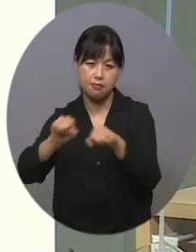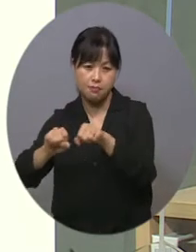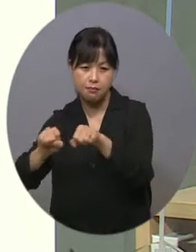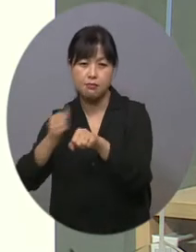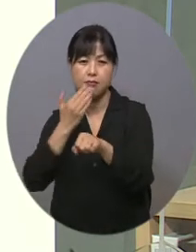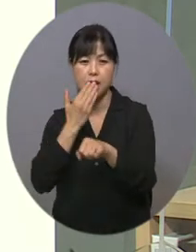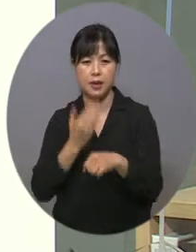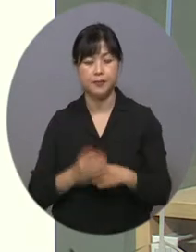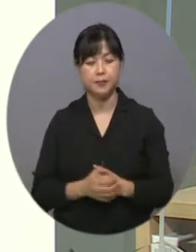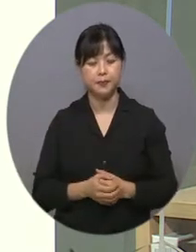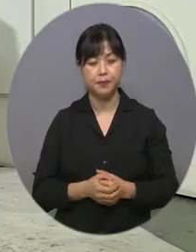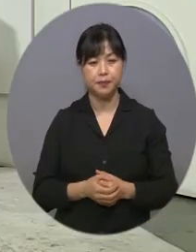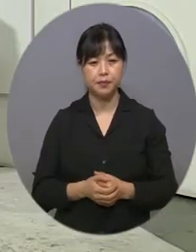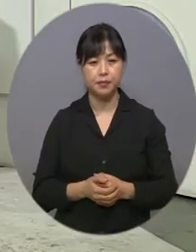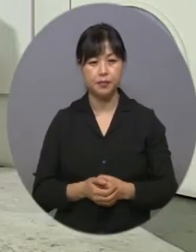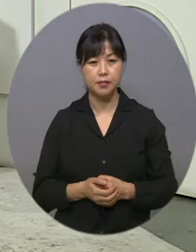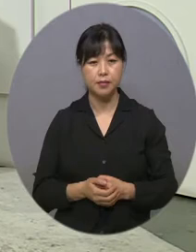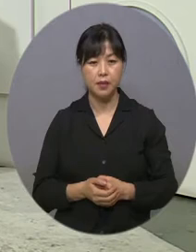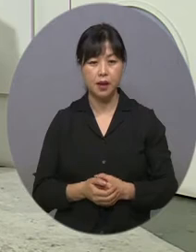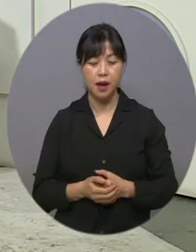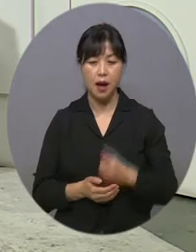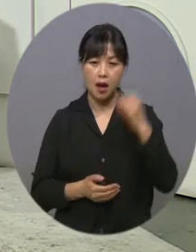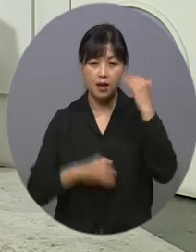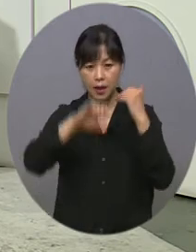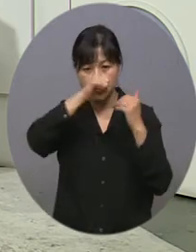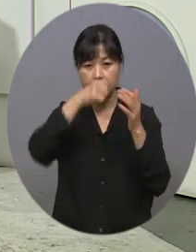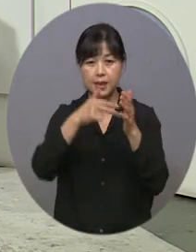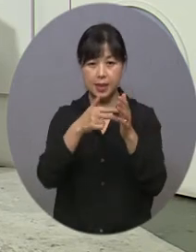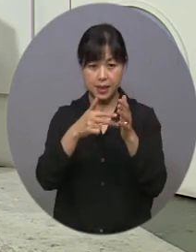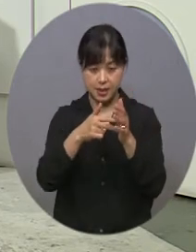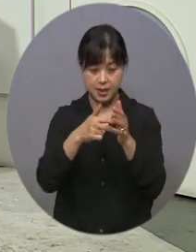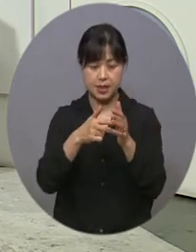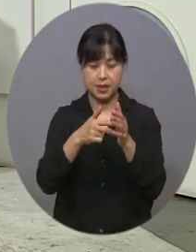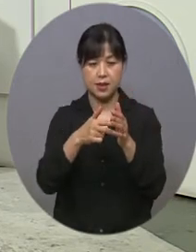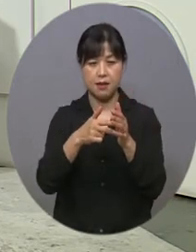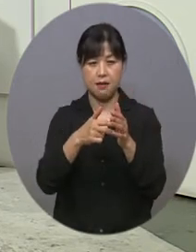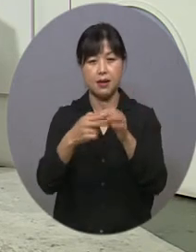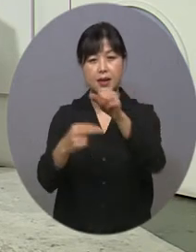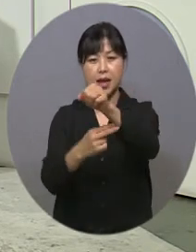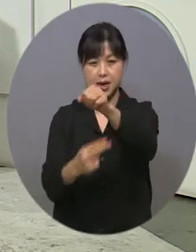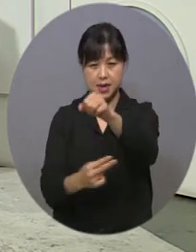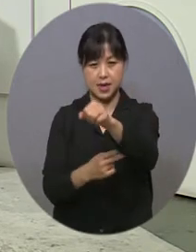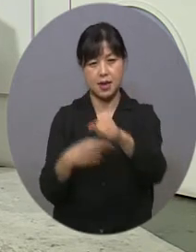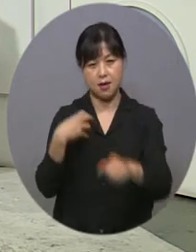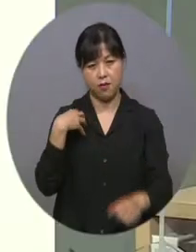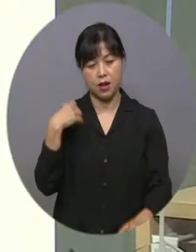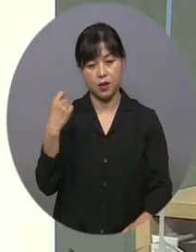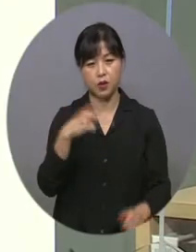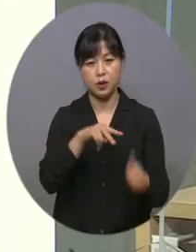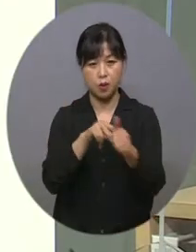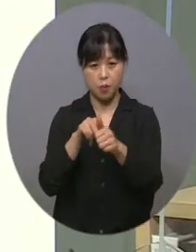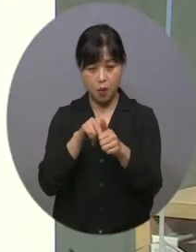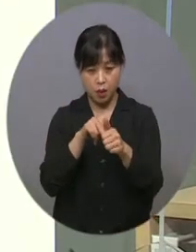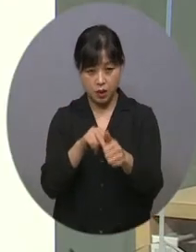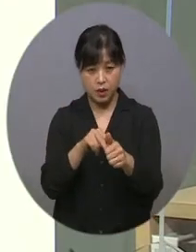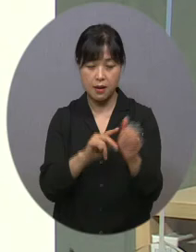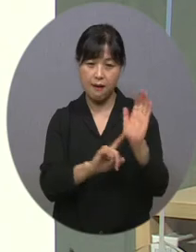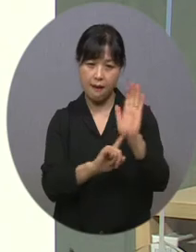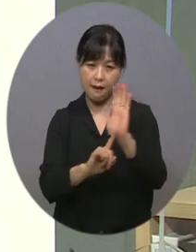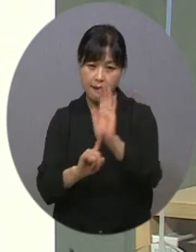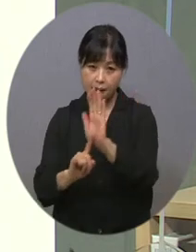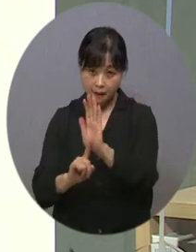그런 데에 예. 한아프리카 재단이 예. 가교 역할과 예. 정보를